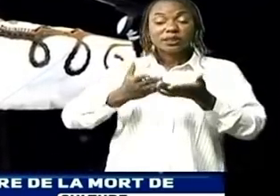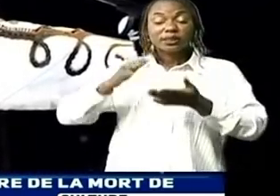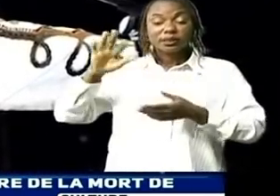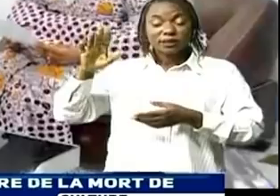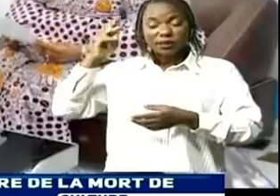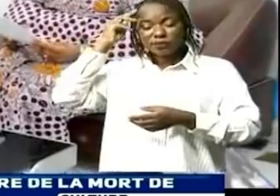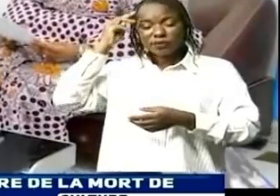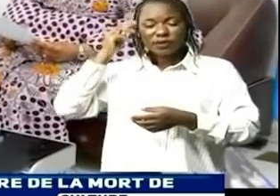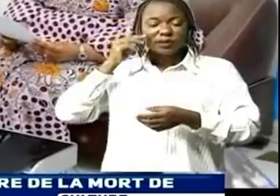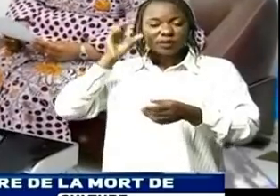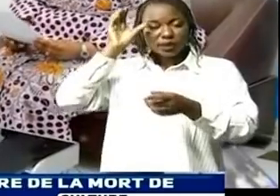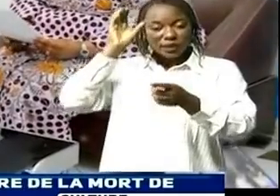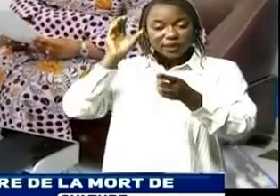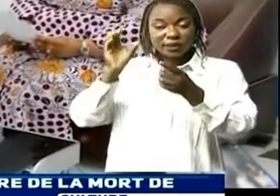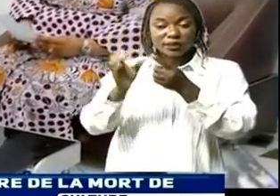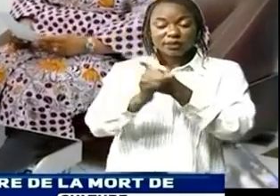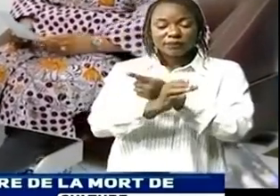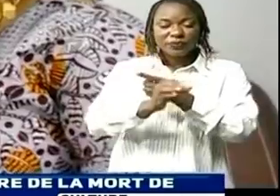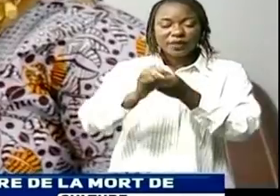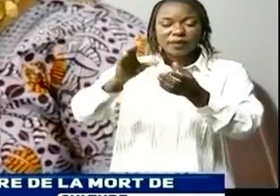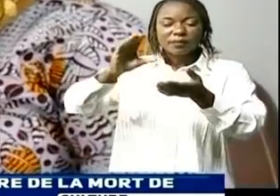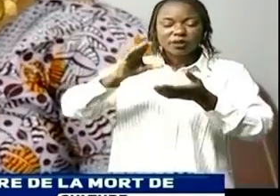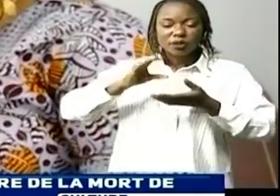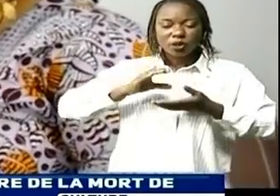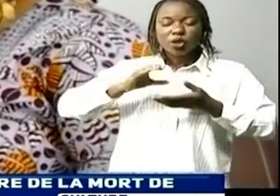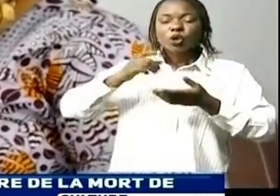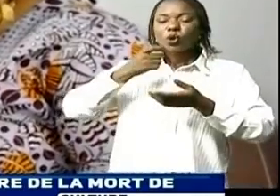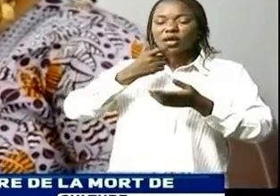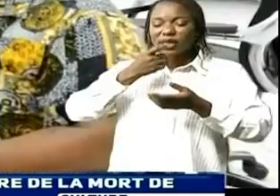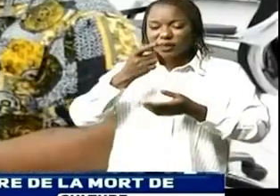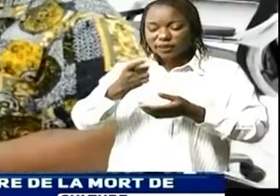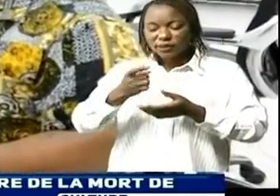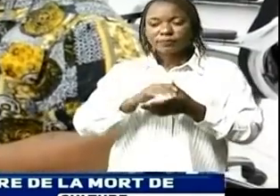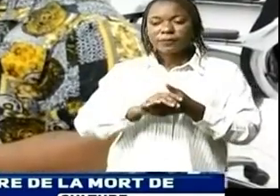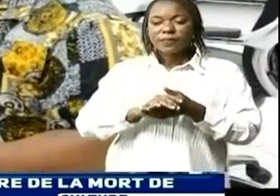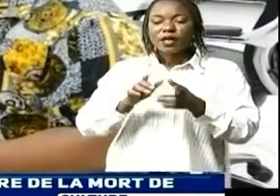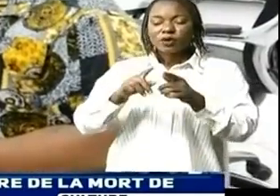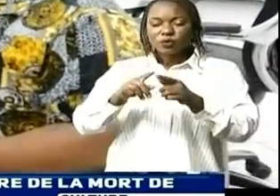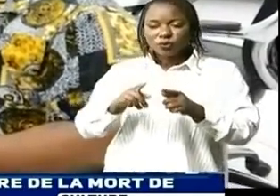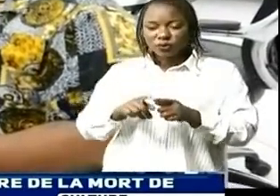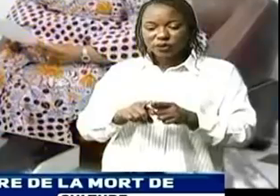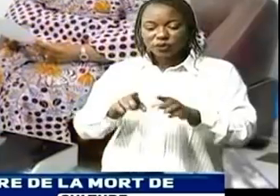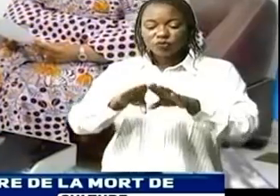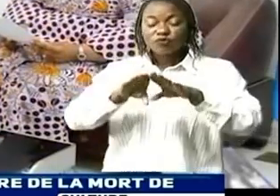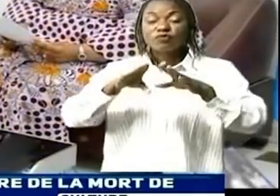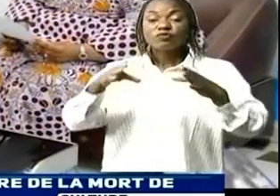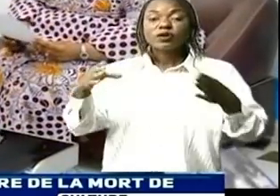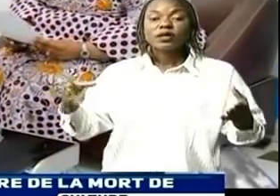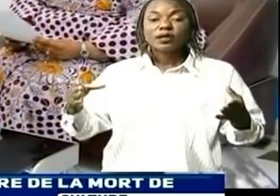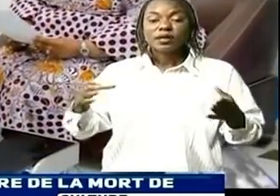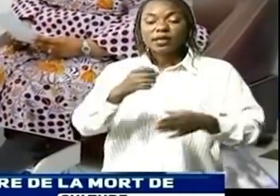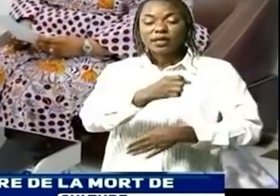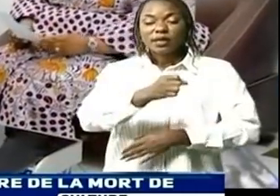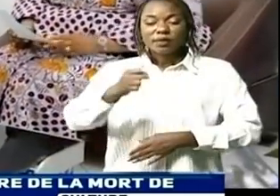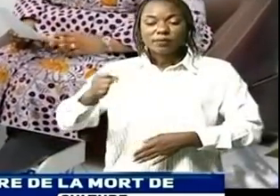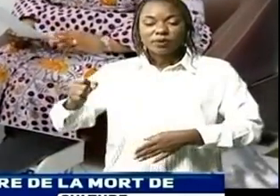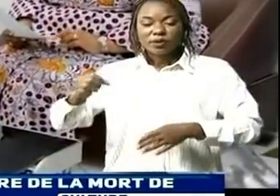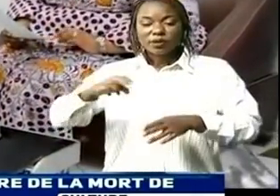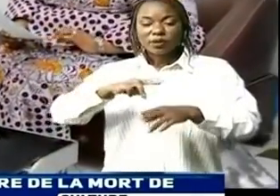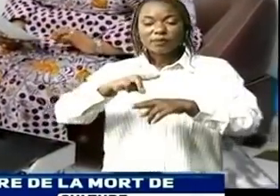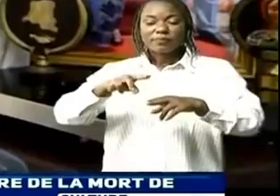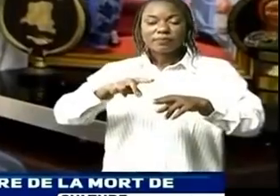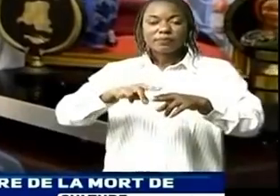de la Culture, Arts et Patrimoine, Catherine Katungu-Fura, va officiellement ouvrir les portes de la maison de Papa